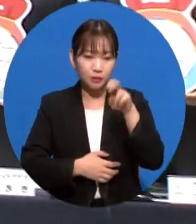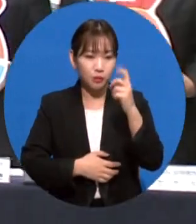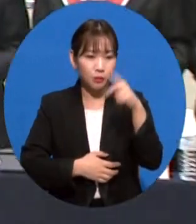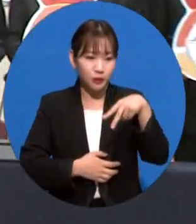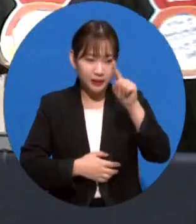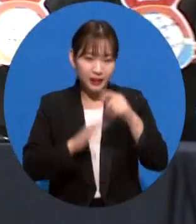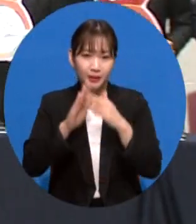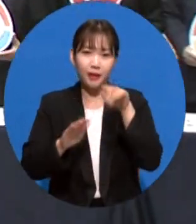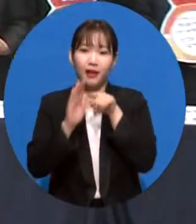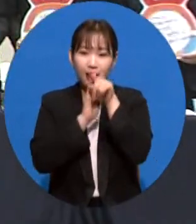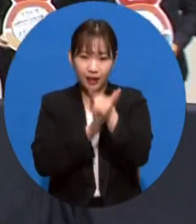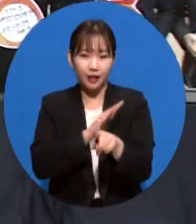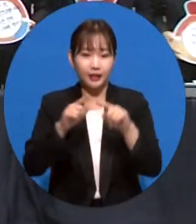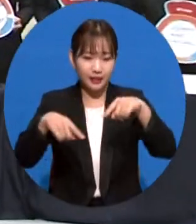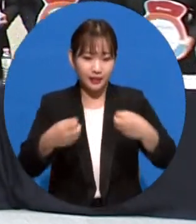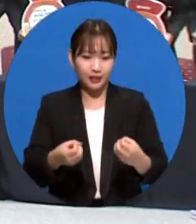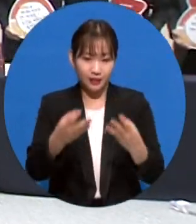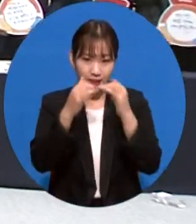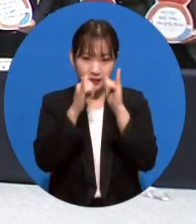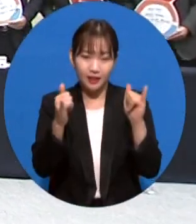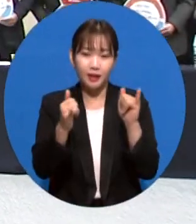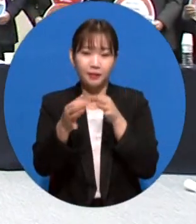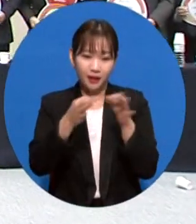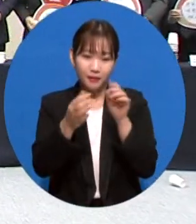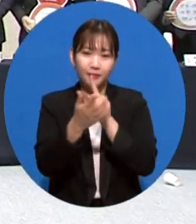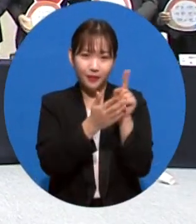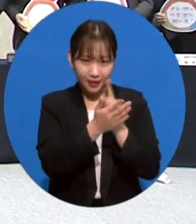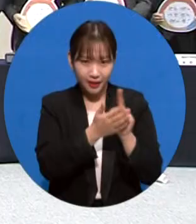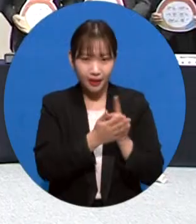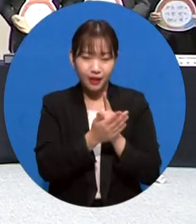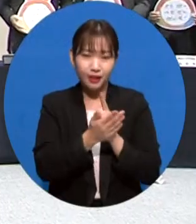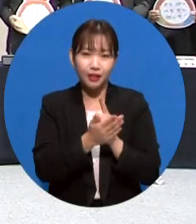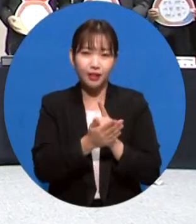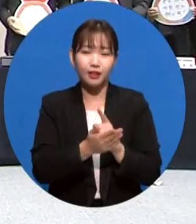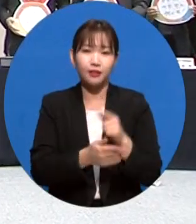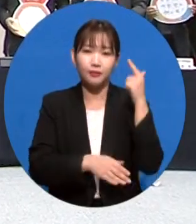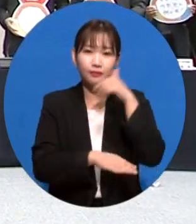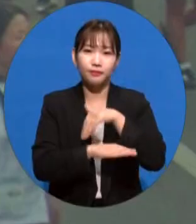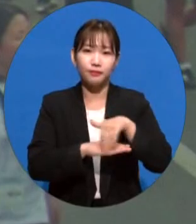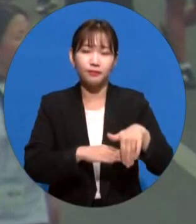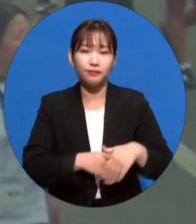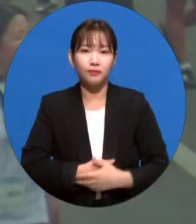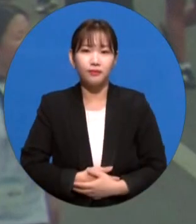등 호남 민심 잡기 행보를 이어갔습니다. MBC 뉴스 한신구입니다.